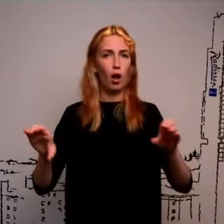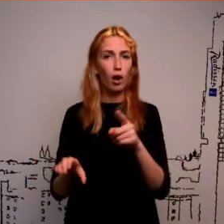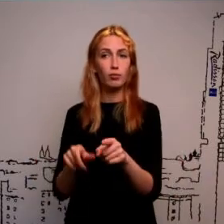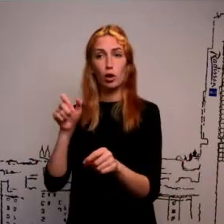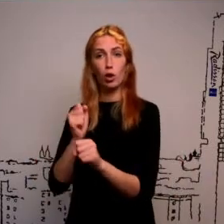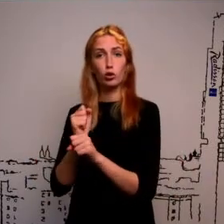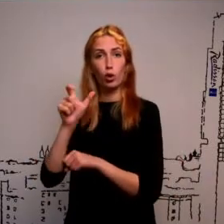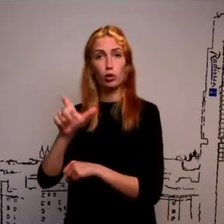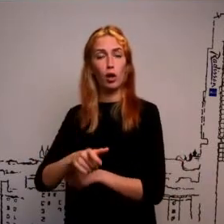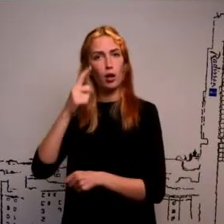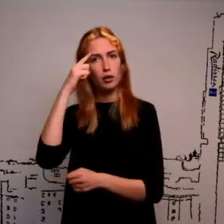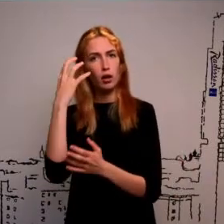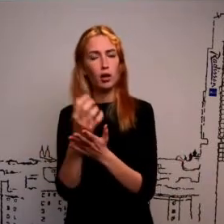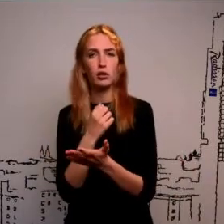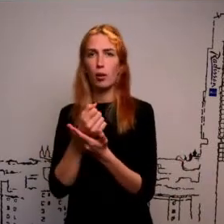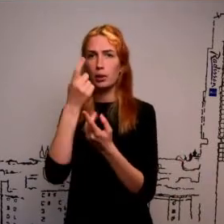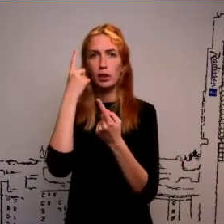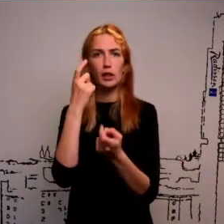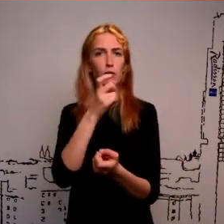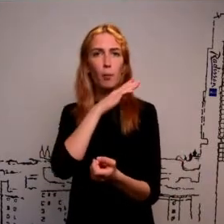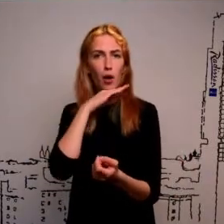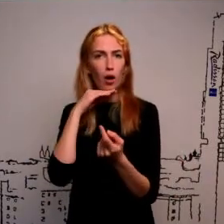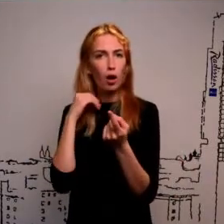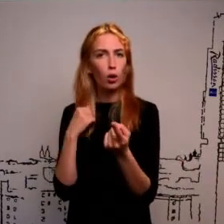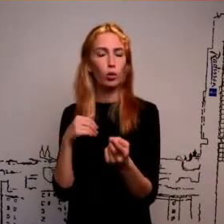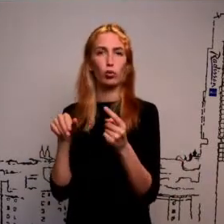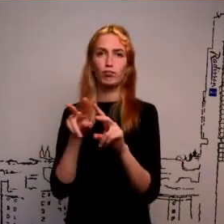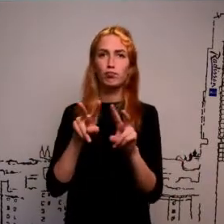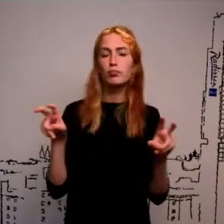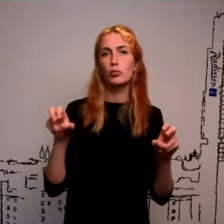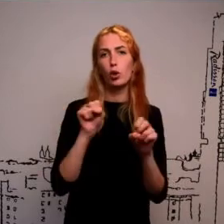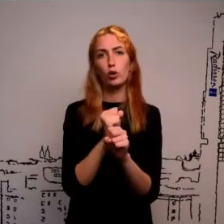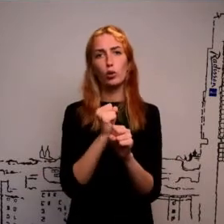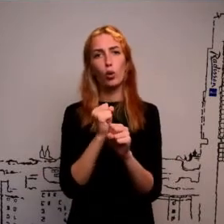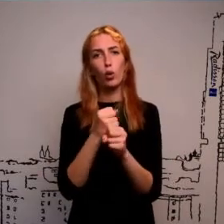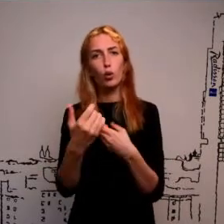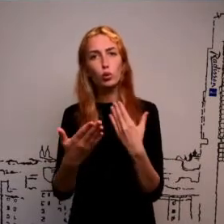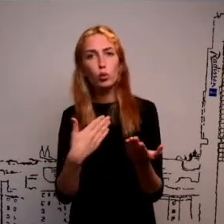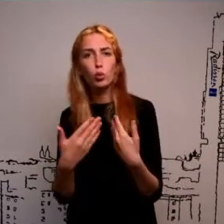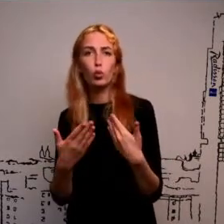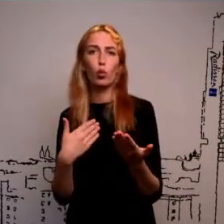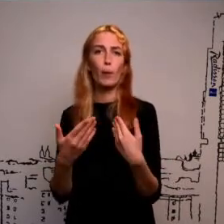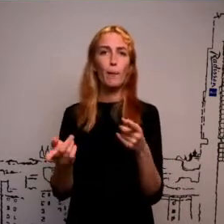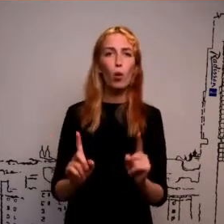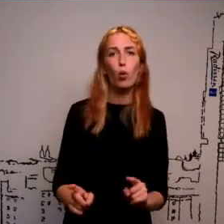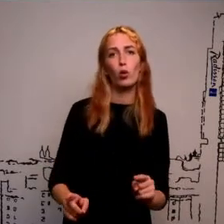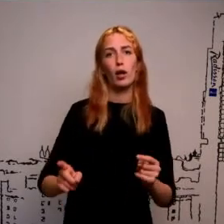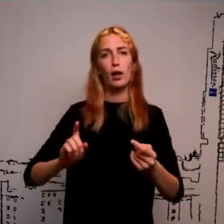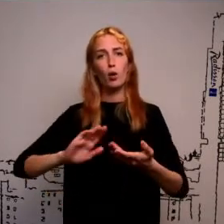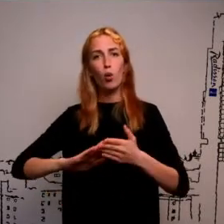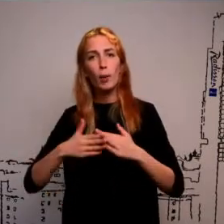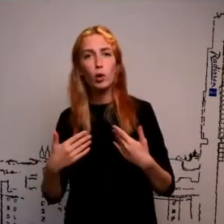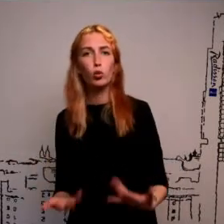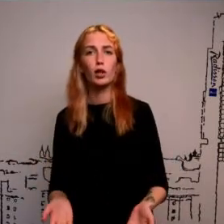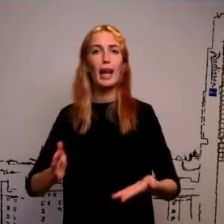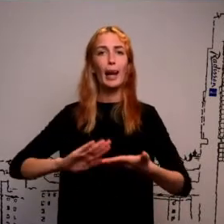teada, eks ole, väga palju infot võimaliku töösuhte kohta, kuidas kokku leppida, milline lepinguvorm valida